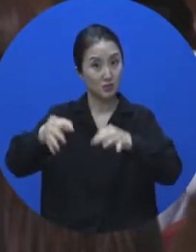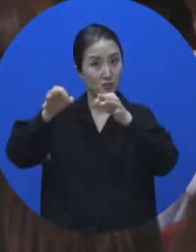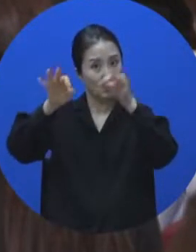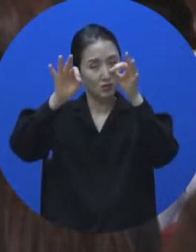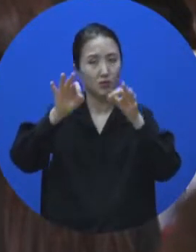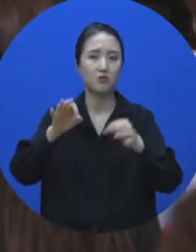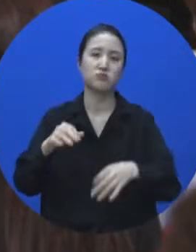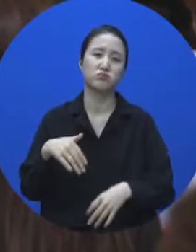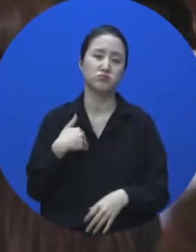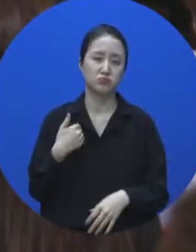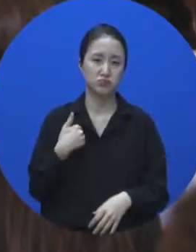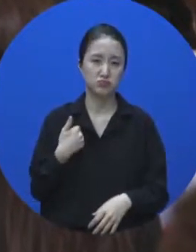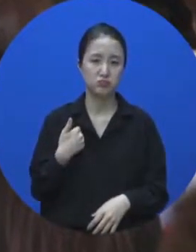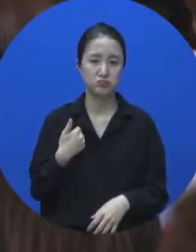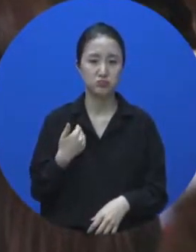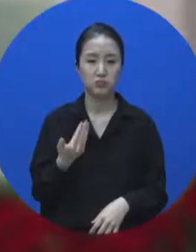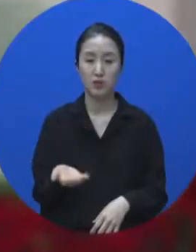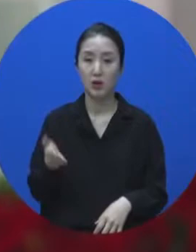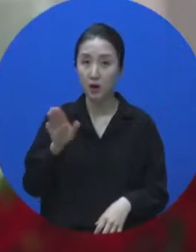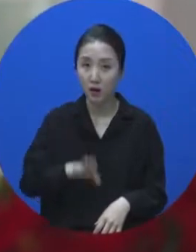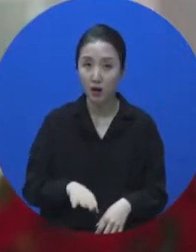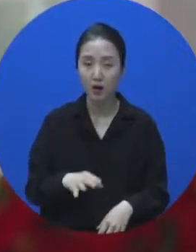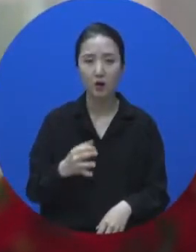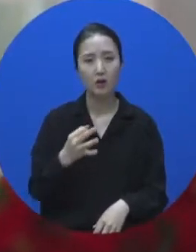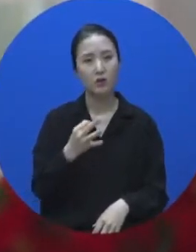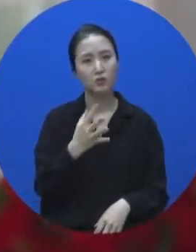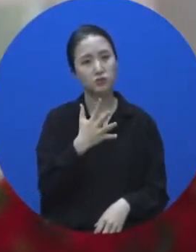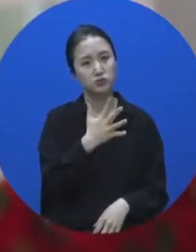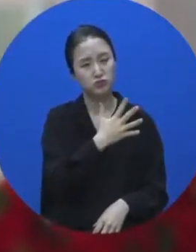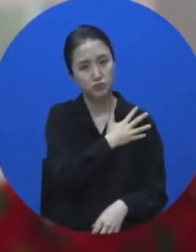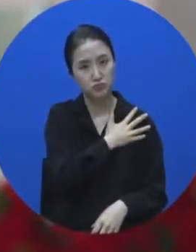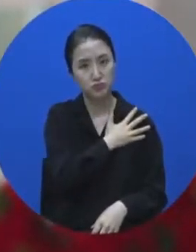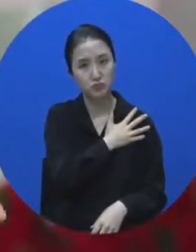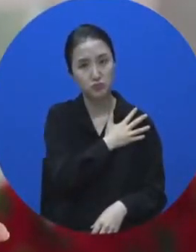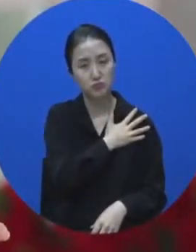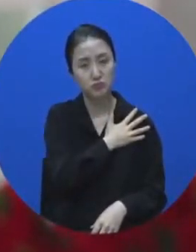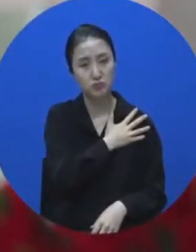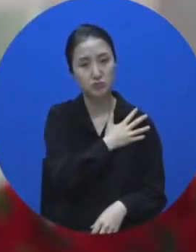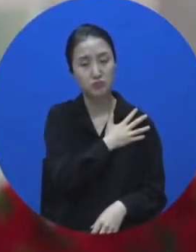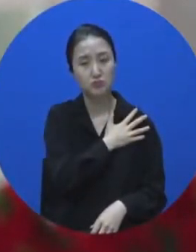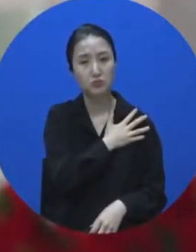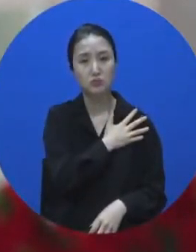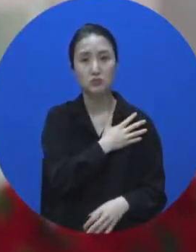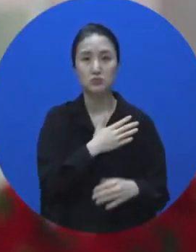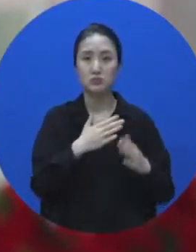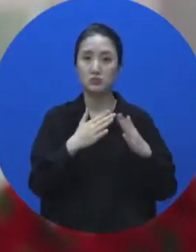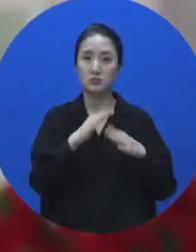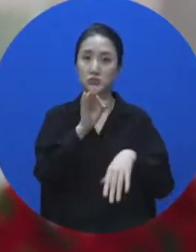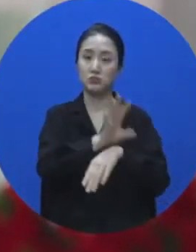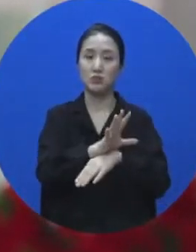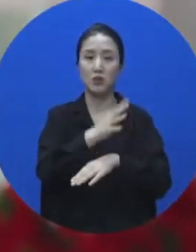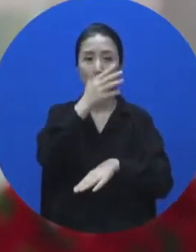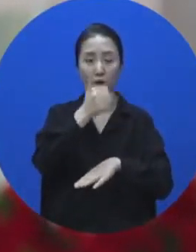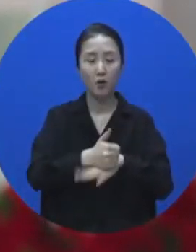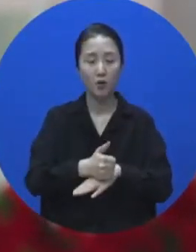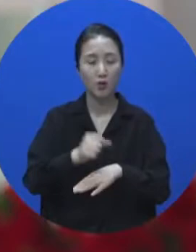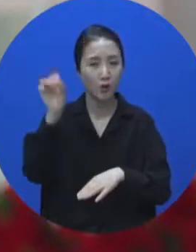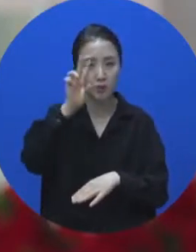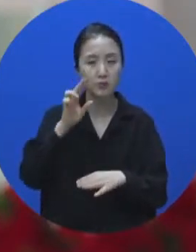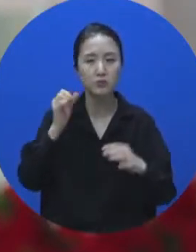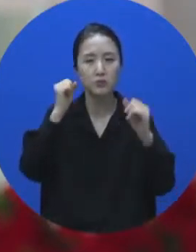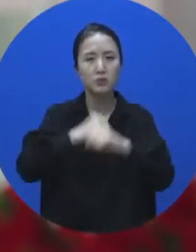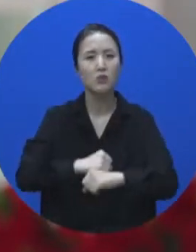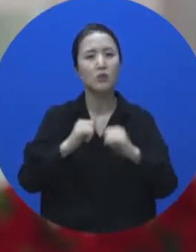나서 하루아침에 힘들어지는 사람을 보니까 역으로 생각했어요. 이 사람들은 왜 힘든가? 왜